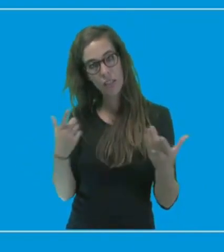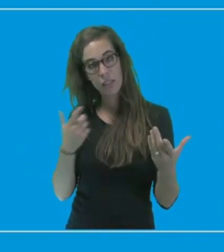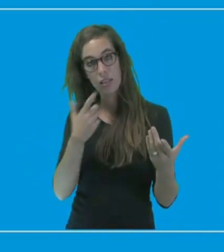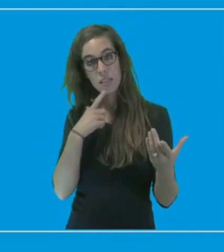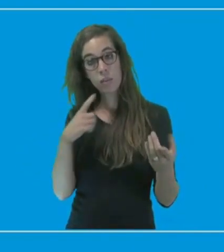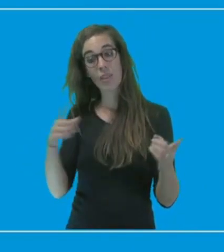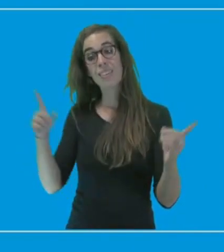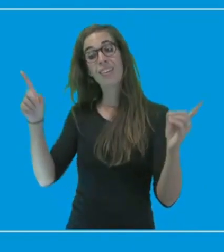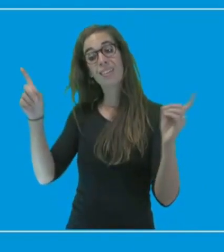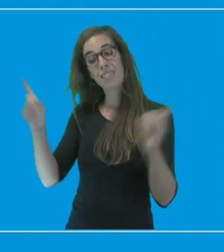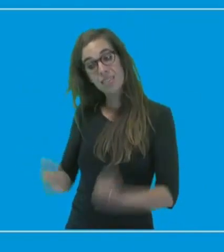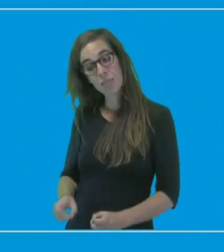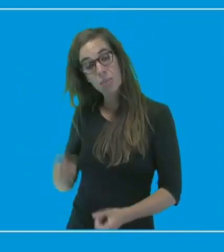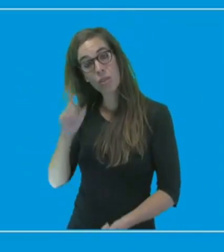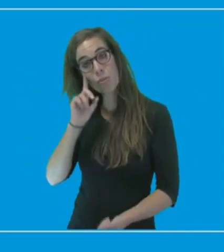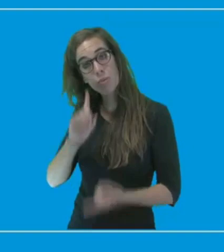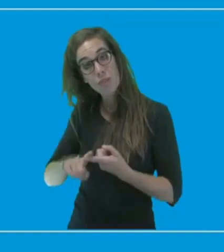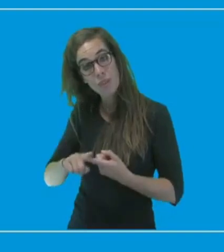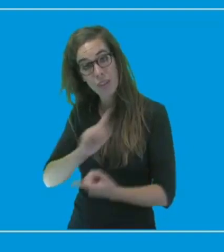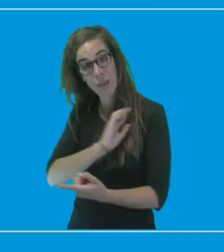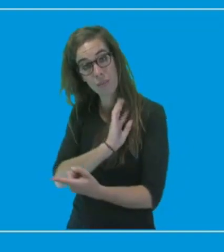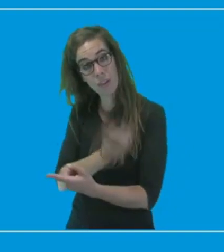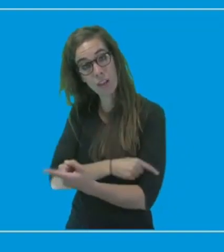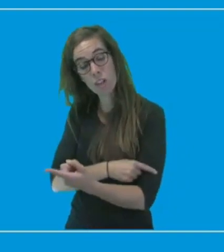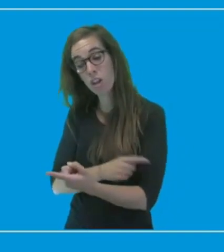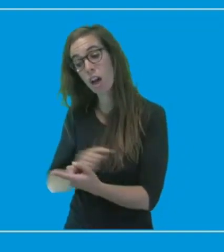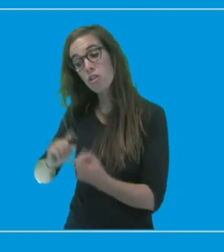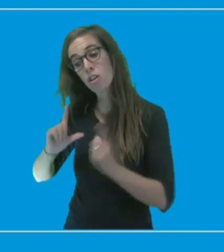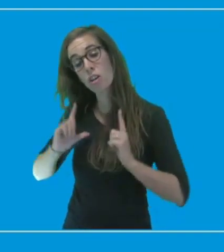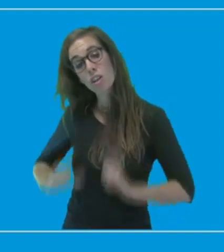diminuer le reste à charge énergétique dans les lycées